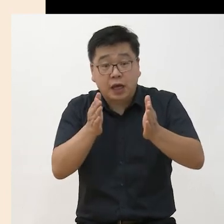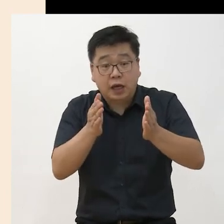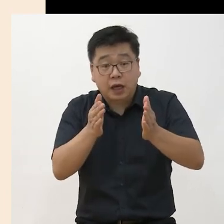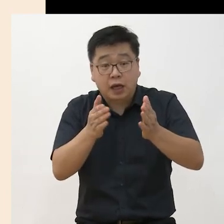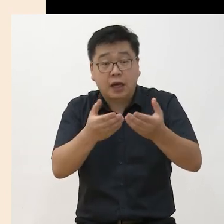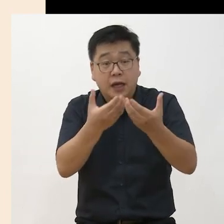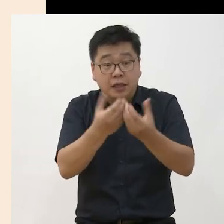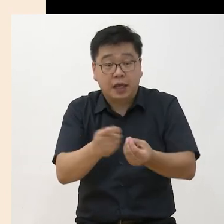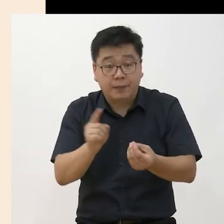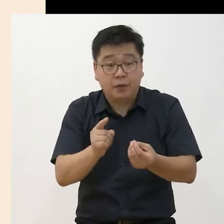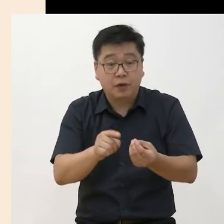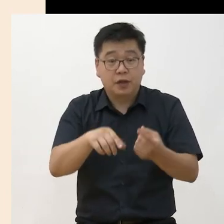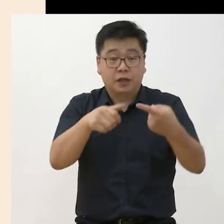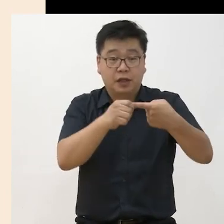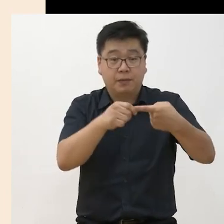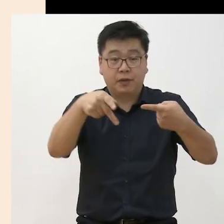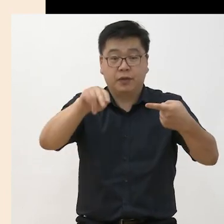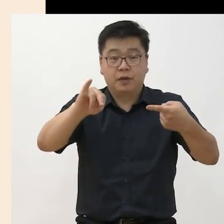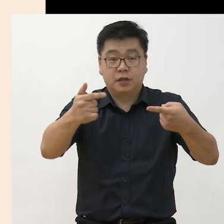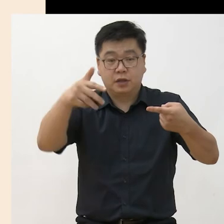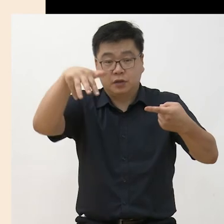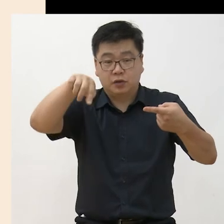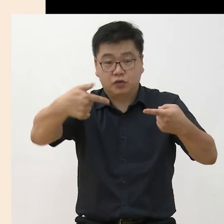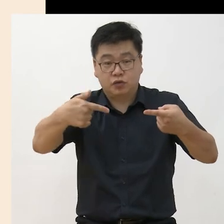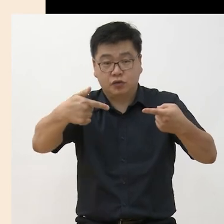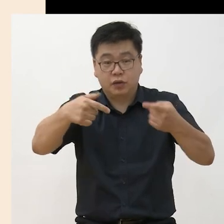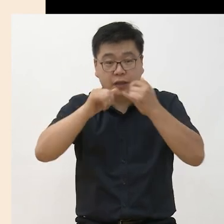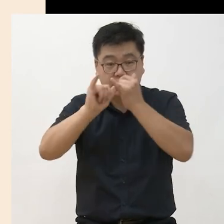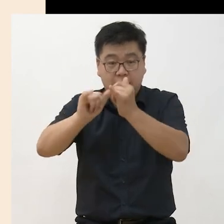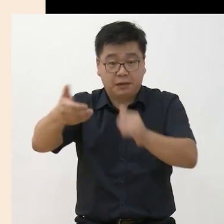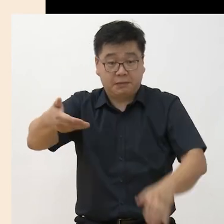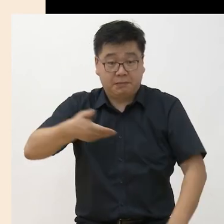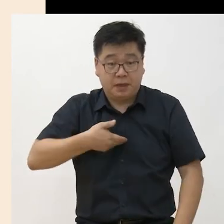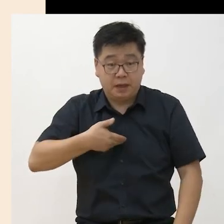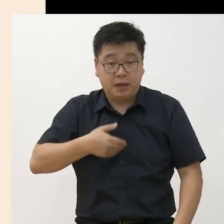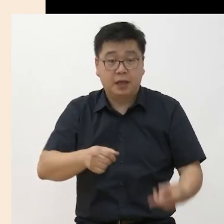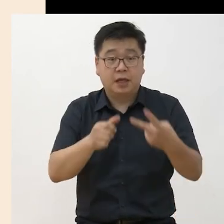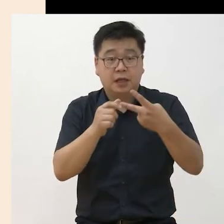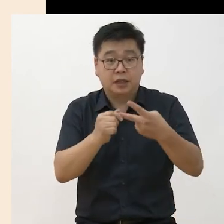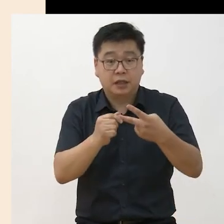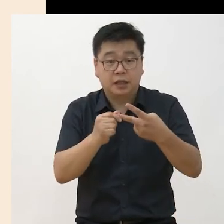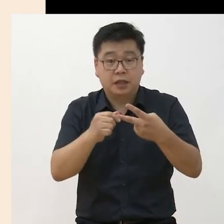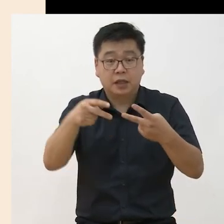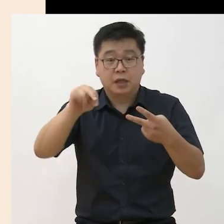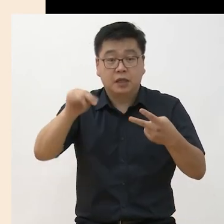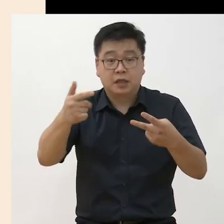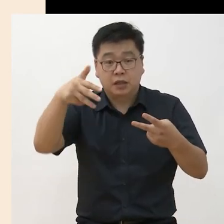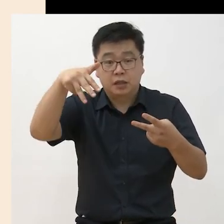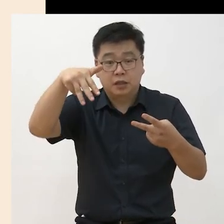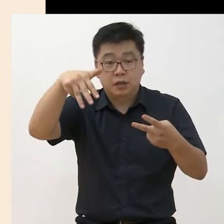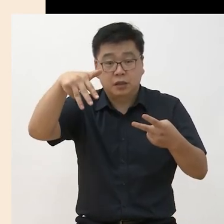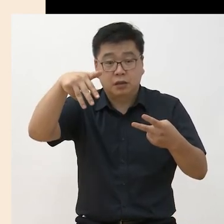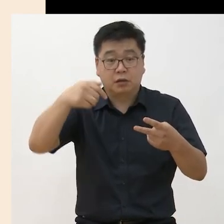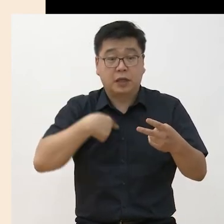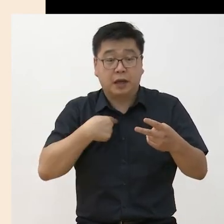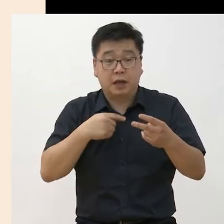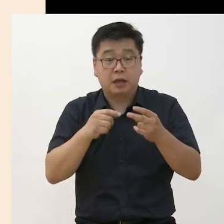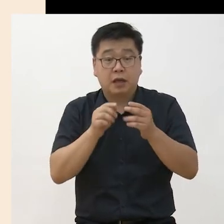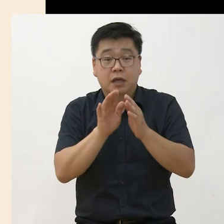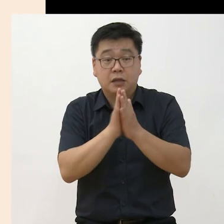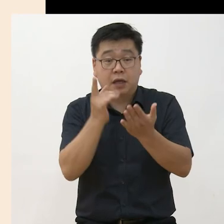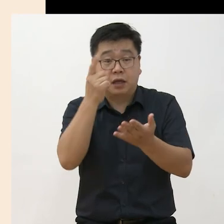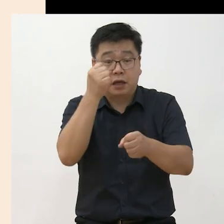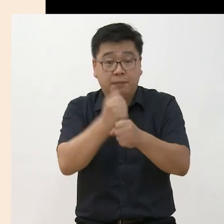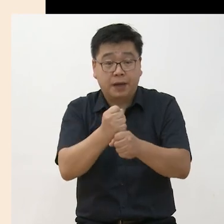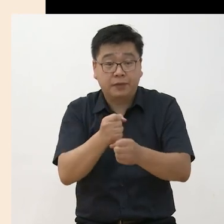분야에 뭐 신춘문예 당선이 되었거나 또는 신청 분야에 단행본 작품집을 출간했거나 또는 신인